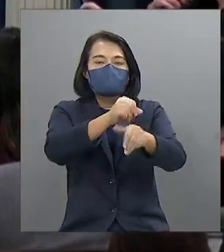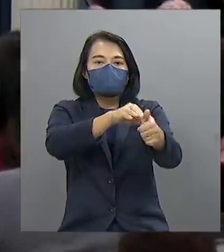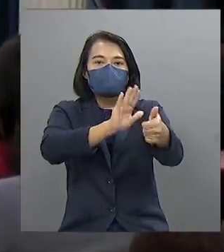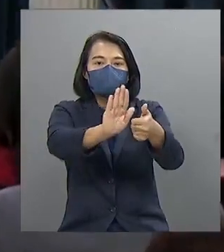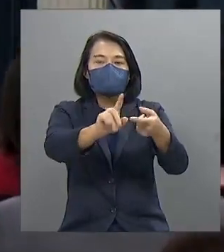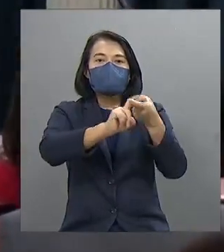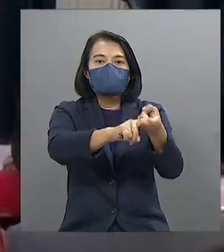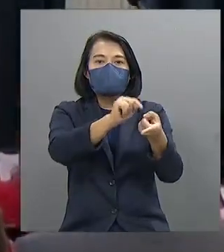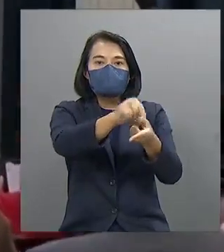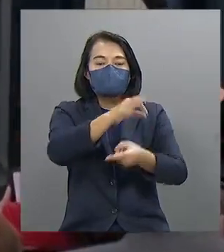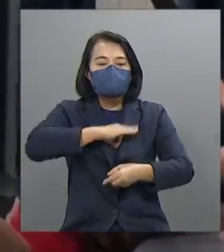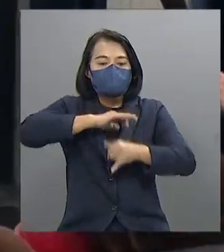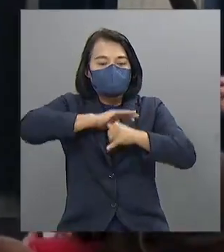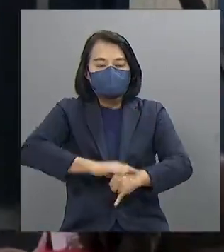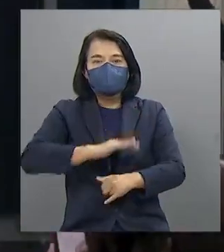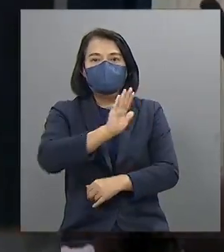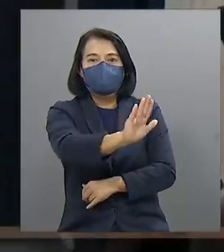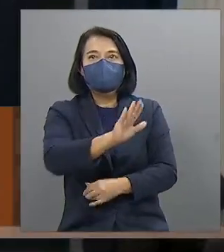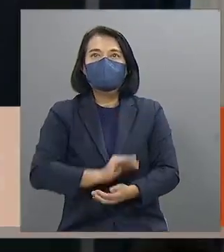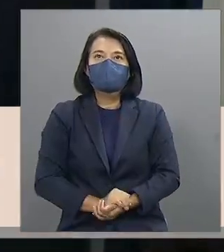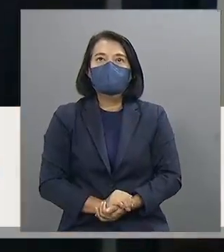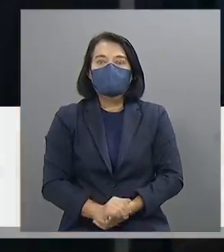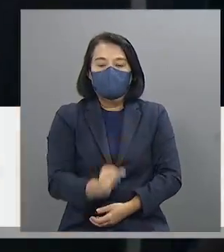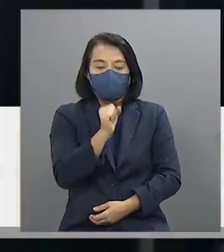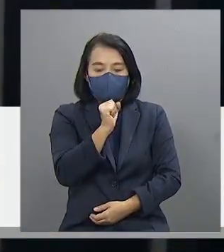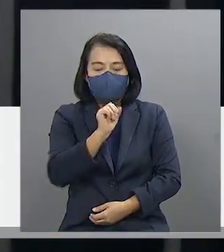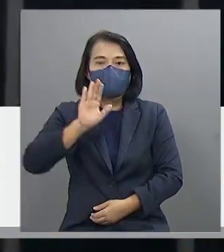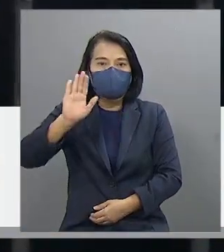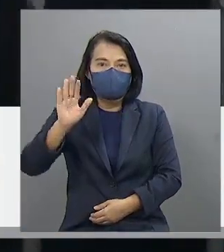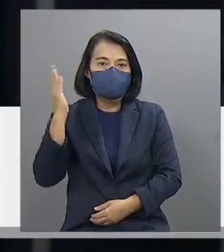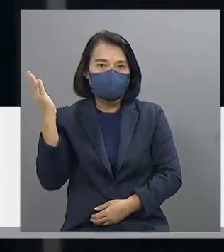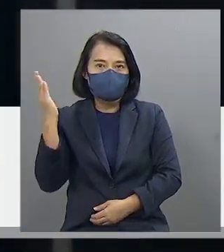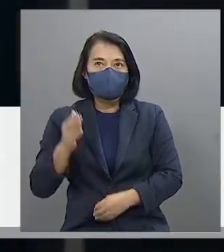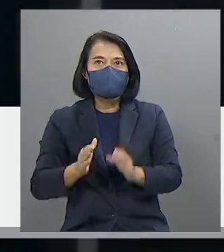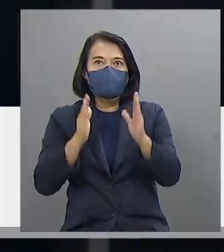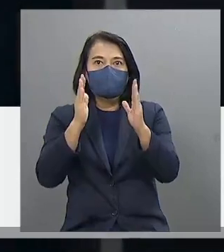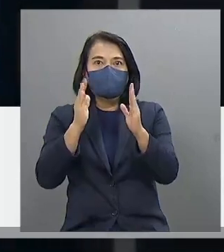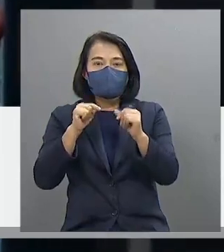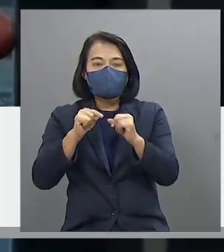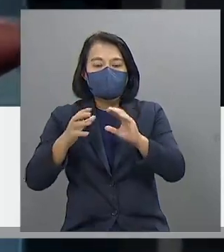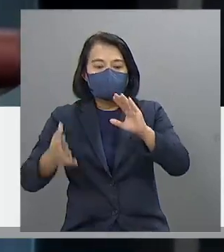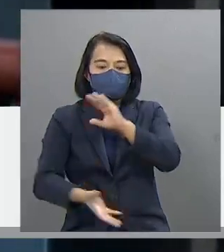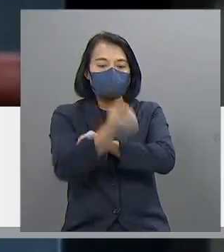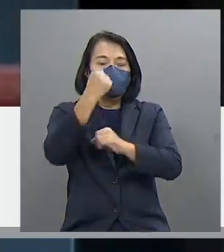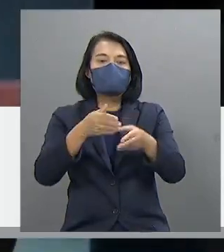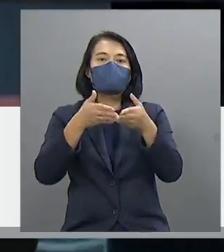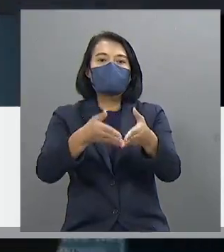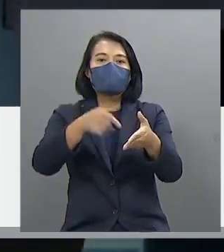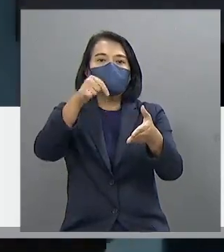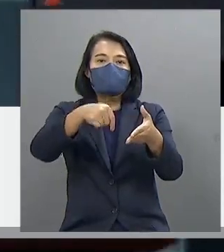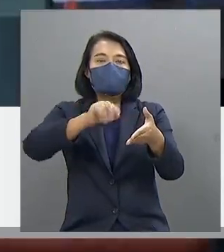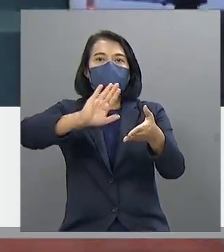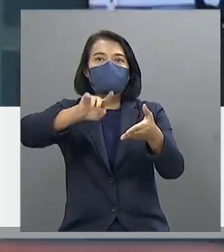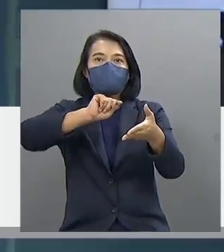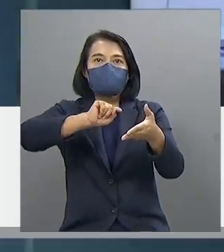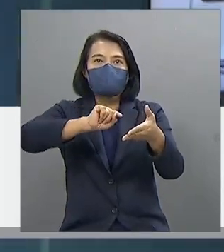เจนซากีโฆษกทำเนียบขาวเปิดเผยว่าเจ้าหน้าที่ฟิจิดำเนินการยึดเรือสำราญอามาเดย่ามูลค่า